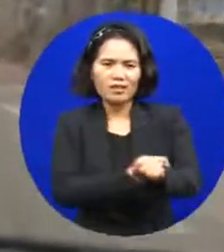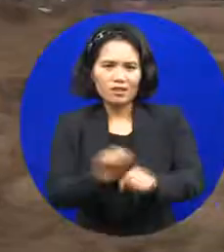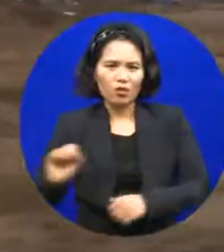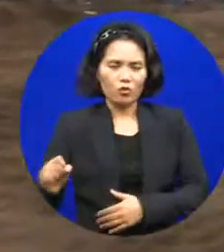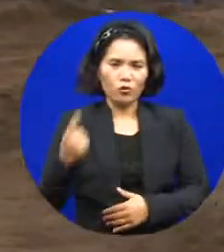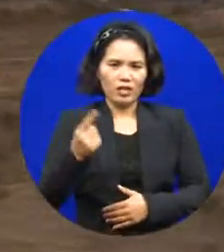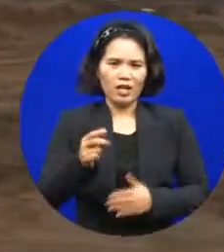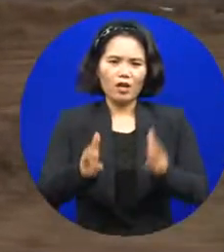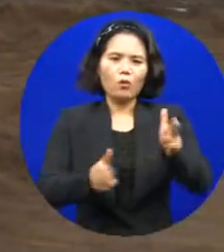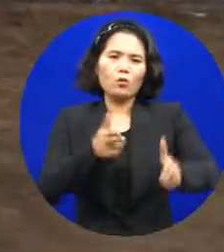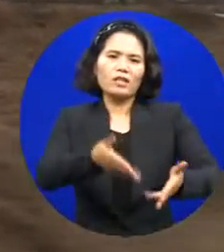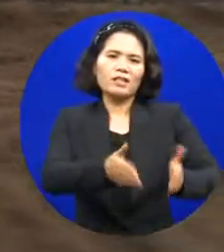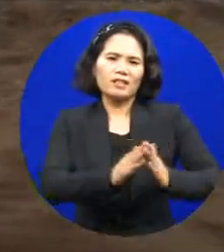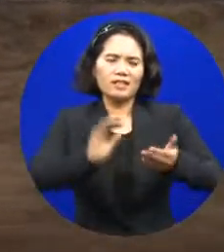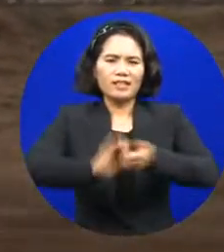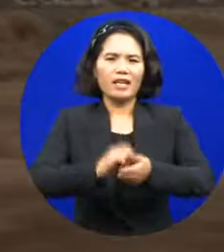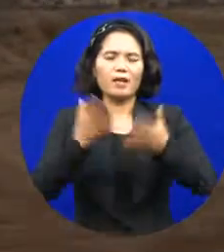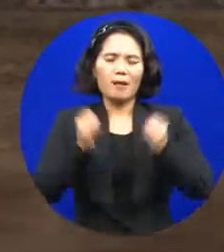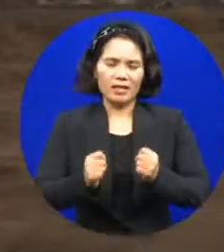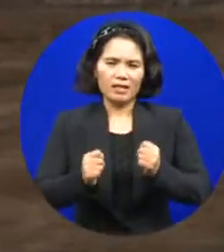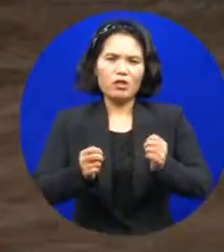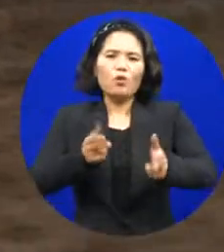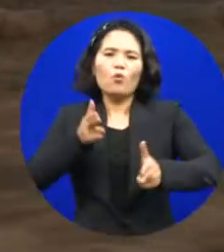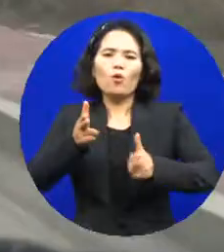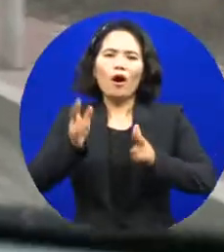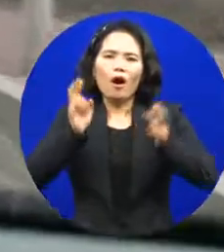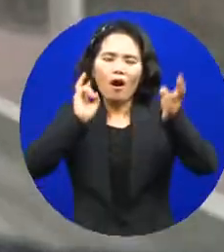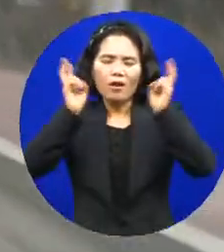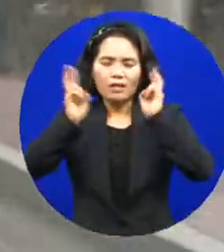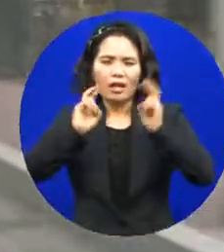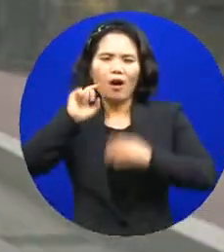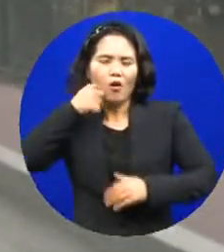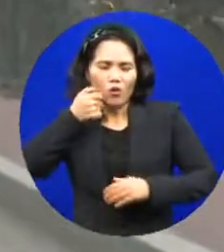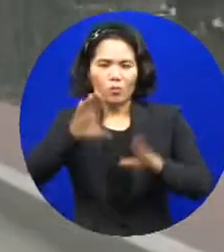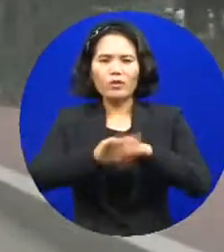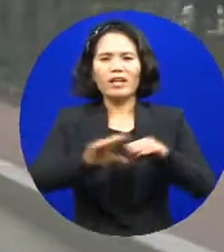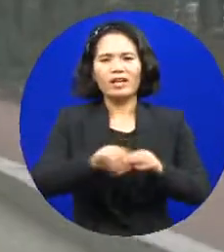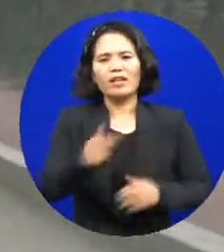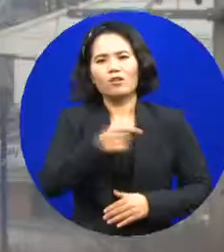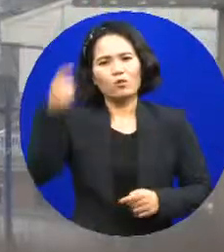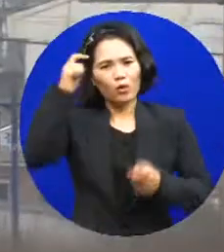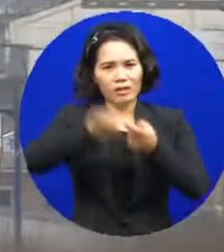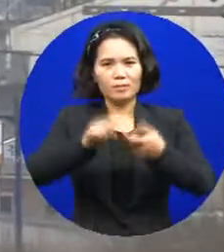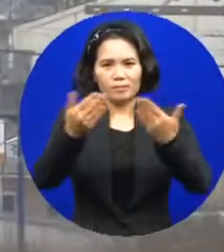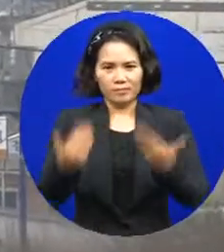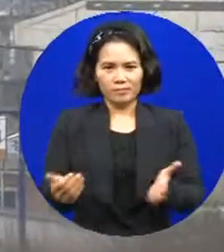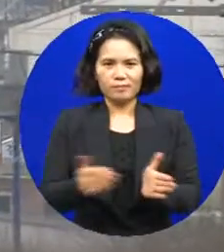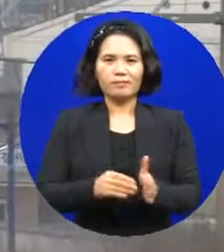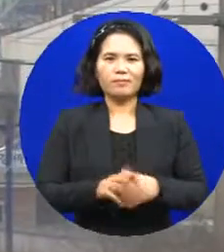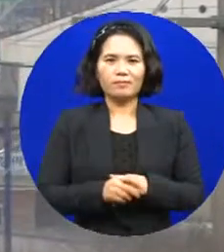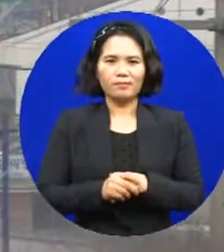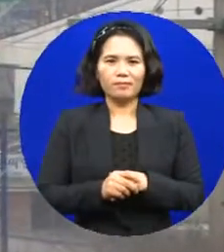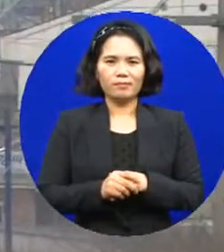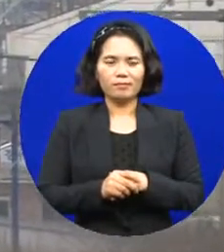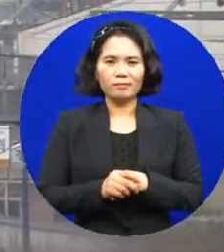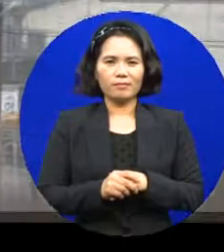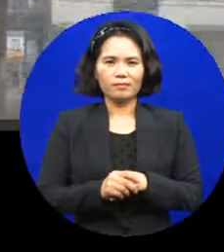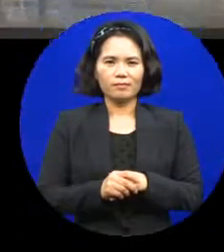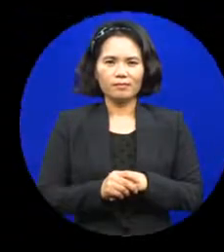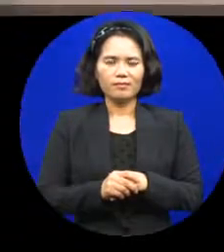위치한 지역적 특성으로 인해 공장 증설에 제약이 많은 관내 기업들의 애로사항을 해결해 큰 호응을 얻었습니다.